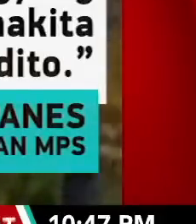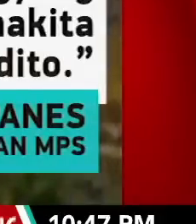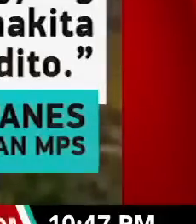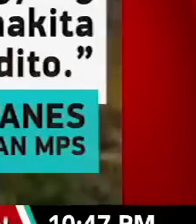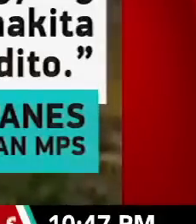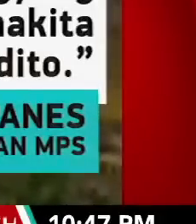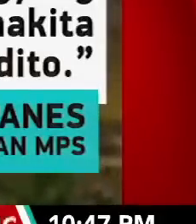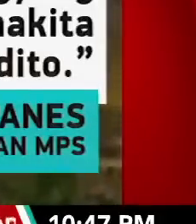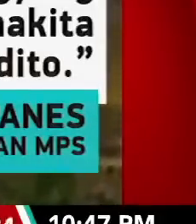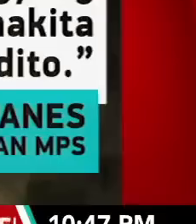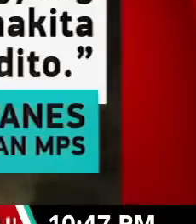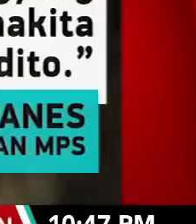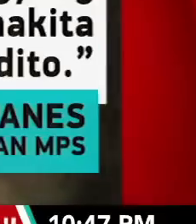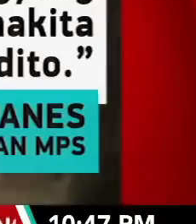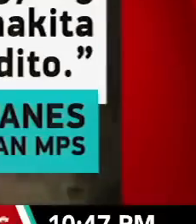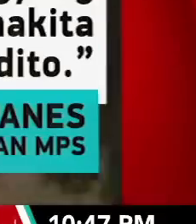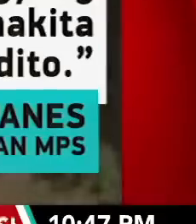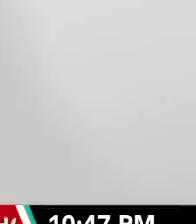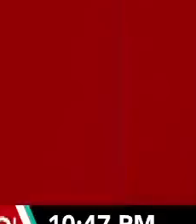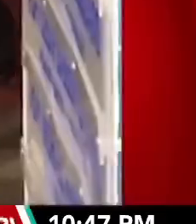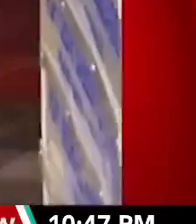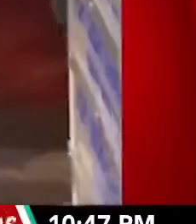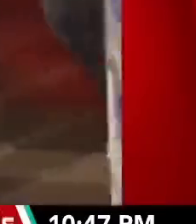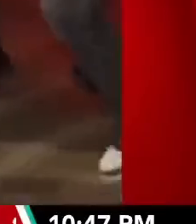sa dead body dere sa Banwasang Tigbawan.